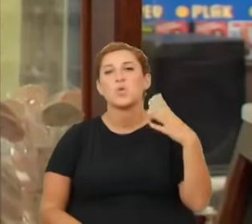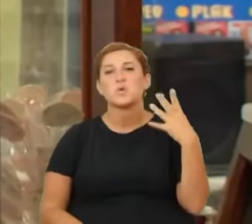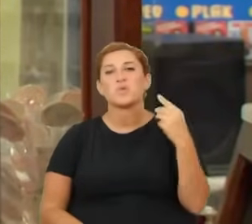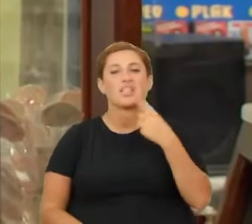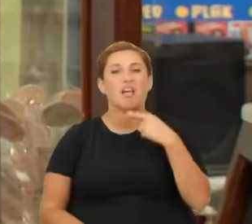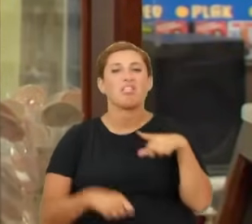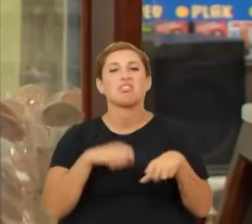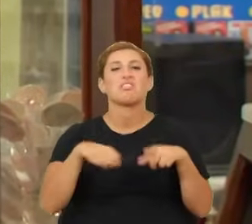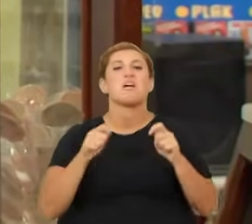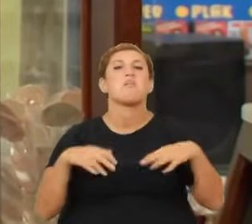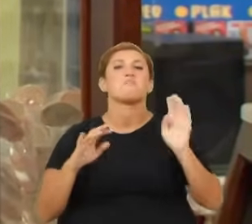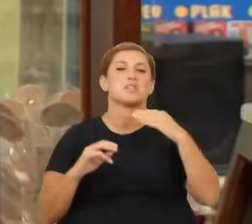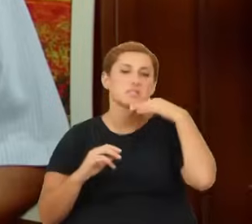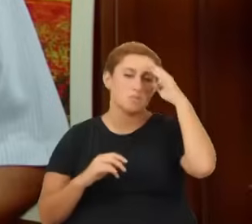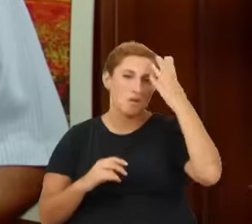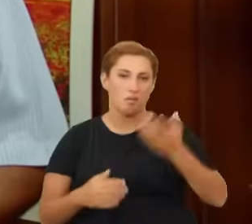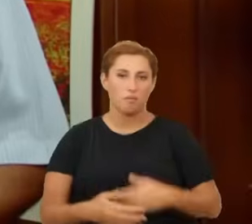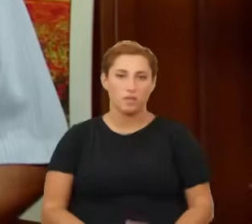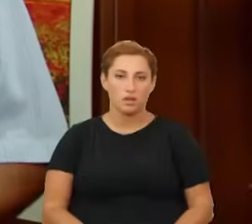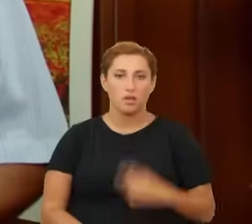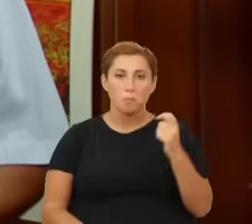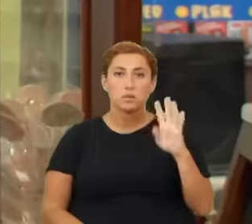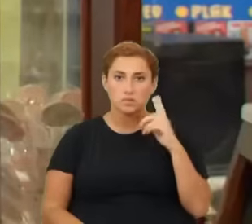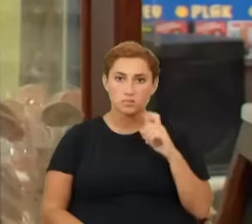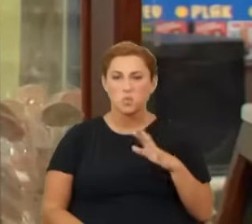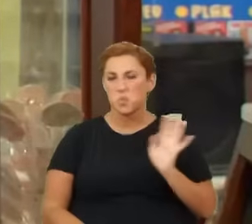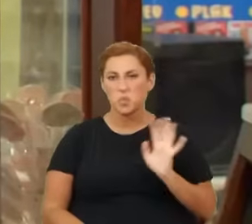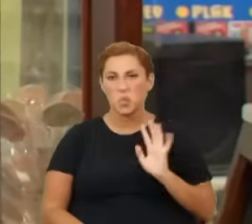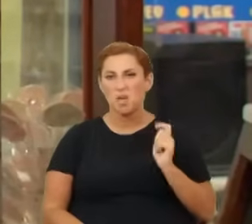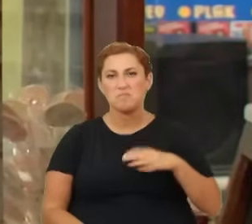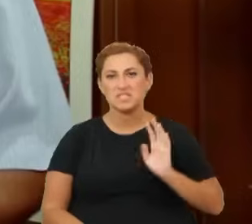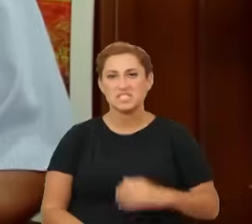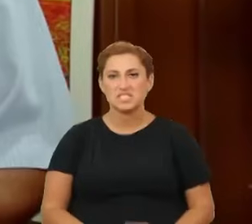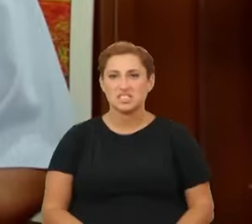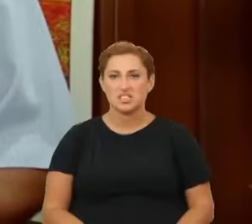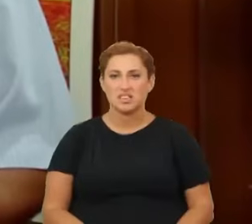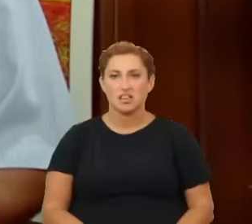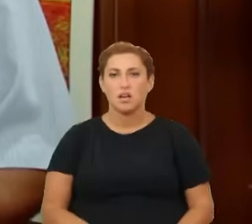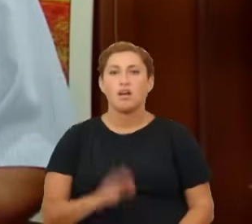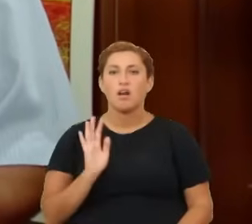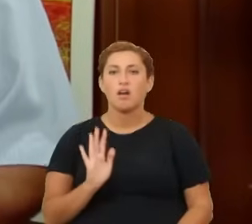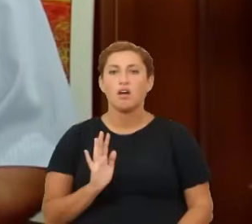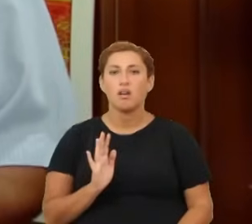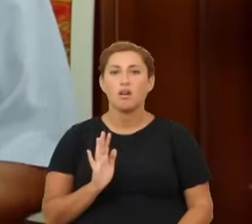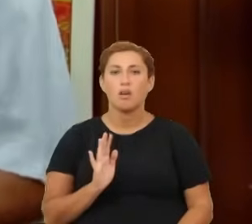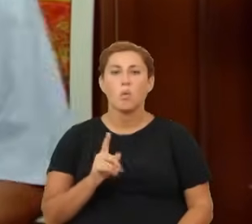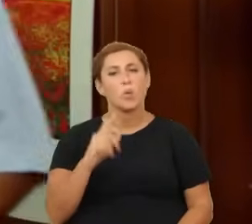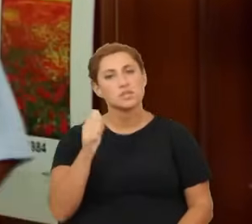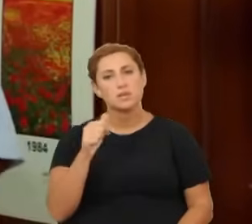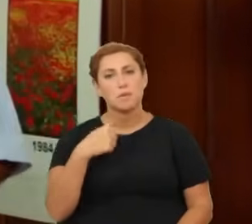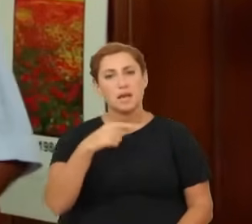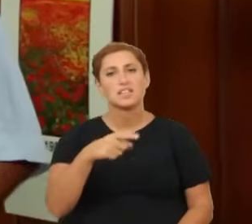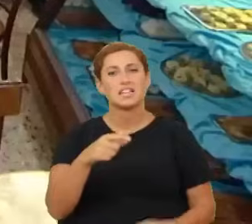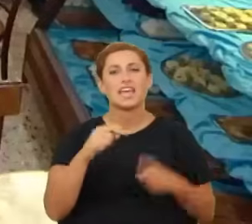çok tatlı filan yapılmaz bayramda. Yapılmaz mı? Yok. Yapılmaz. Ha. İyi. O zaman ben